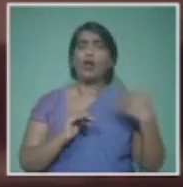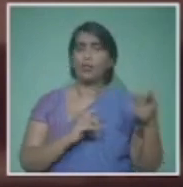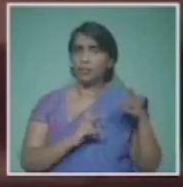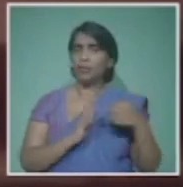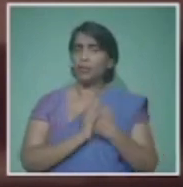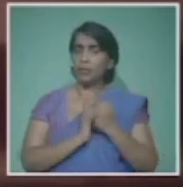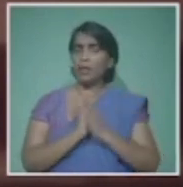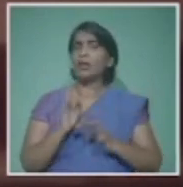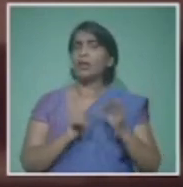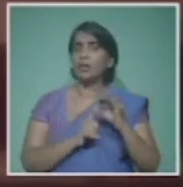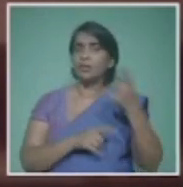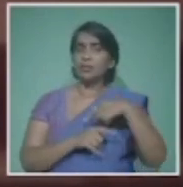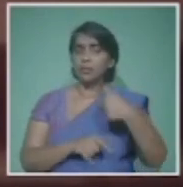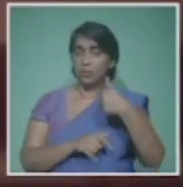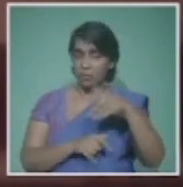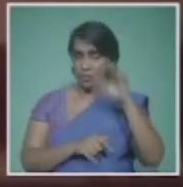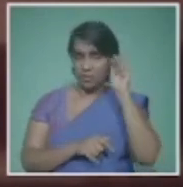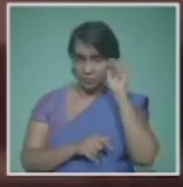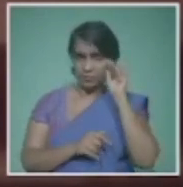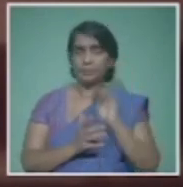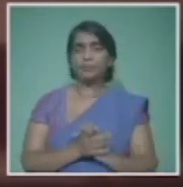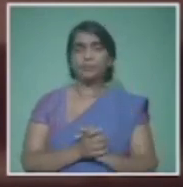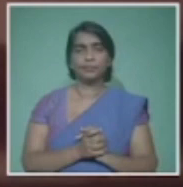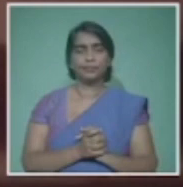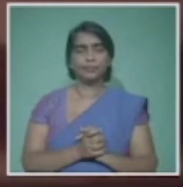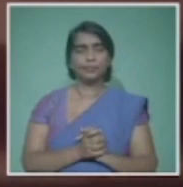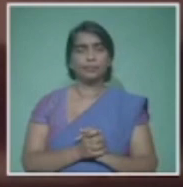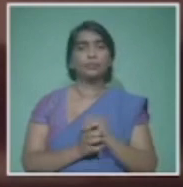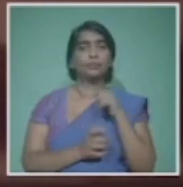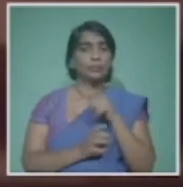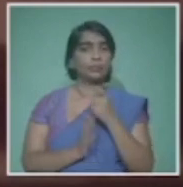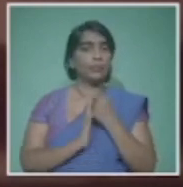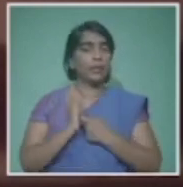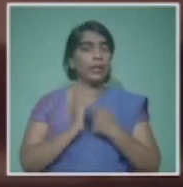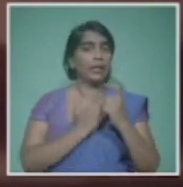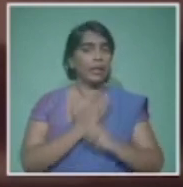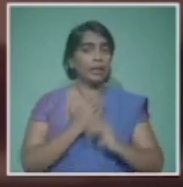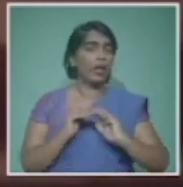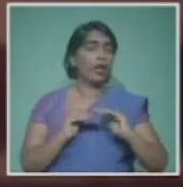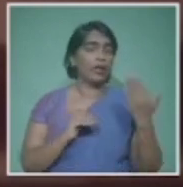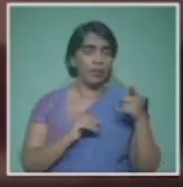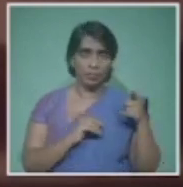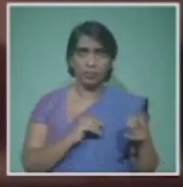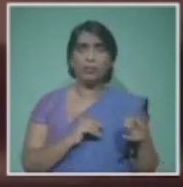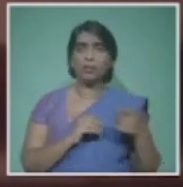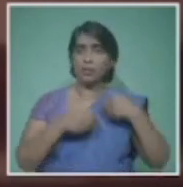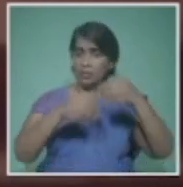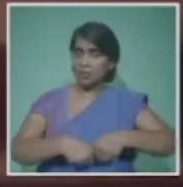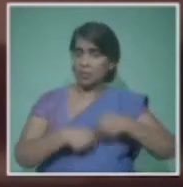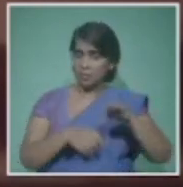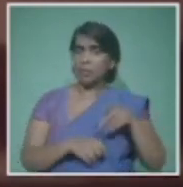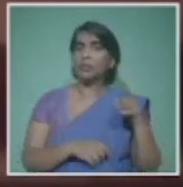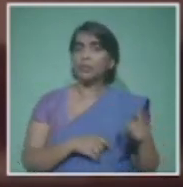ගරු ඇමතිවරු මන්ත්‍රීවරු මේක හරියට අහගන්න. එතකොට මේ නීති රීති වලට පිටස්තරව මේවා කපලා